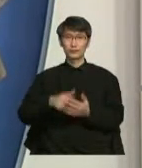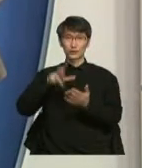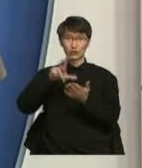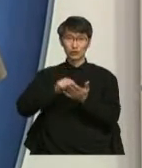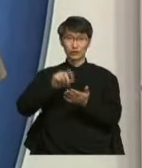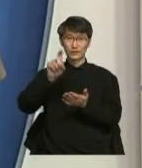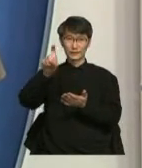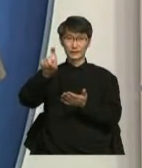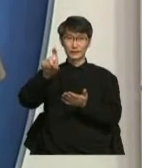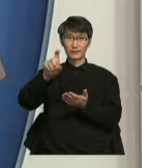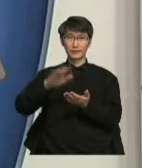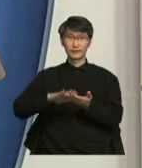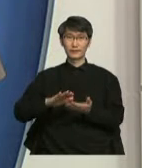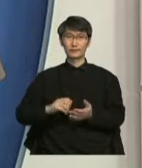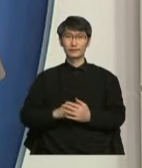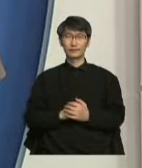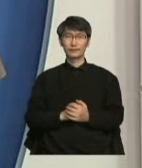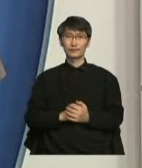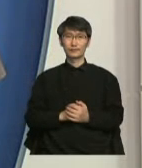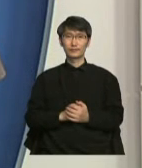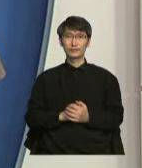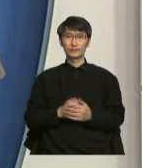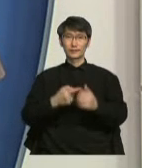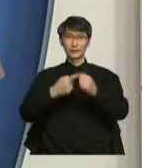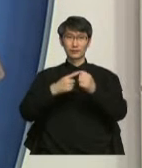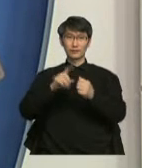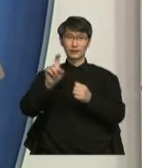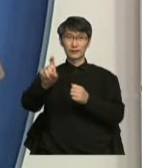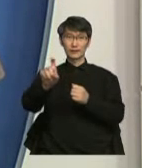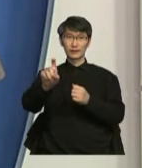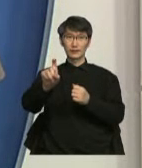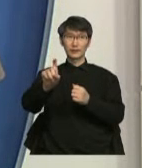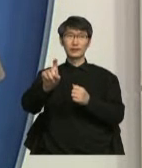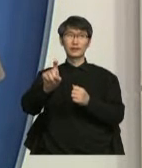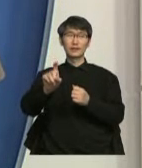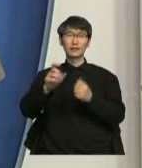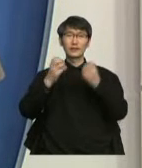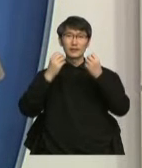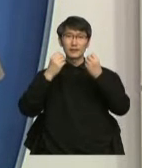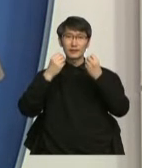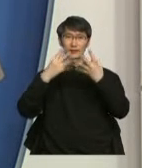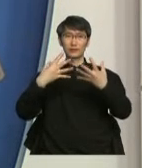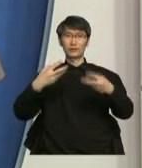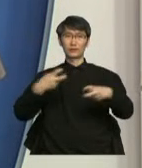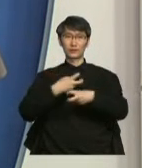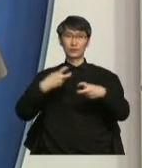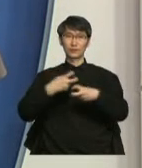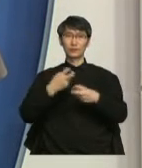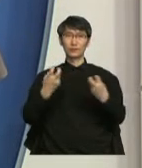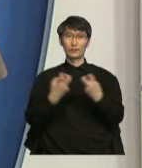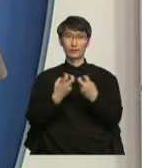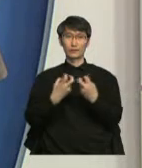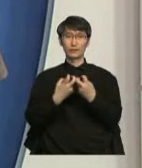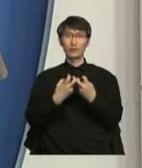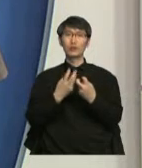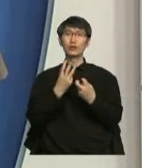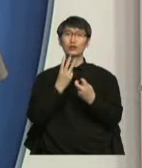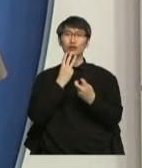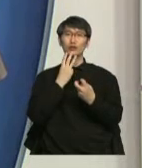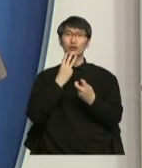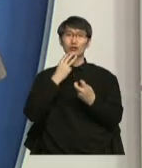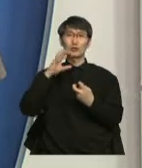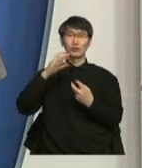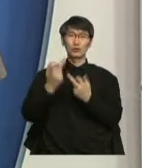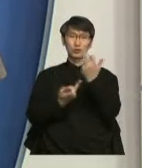키워드로 이슈를 알아보는 클릭 키워드입니다. 오늘의 첫 번째 키워드는 신교통수단입니다. 서울 고지대